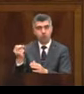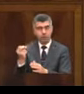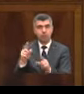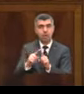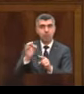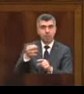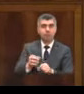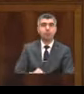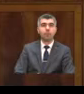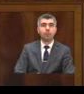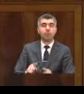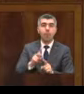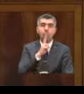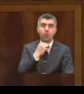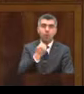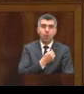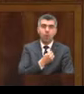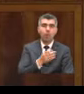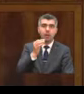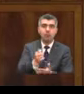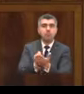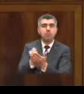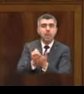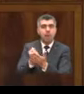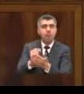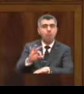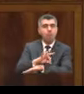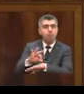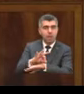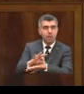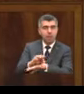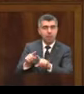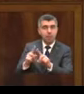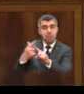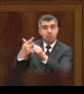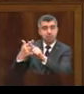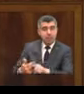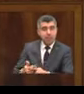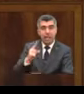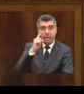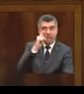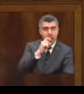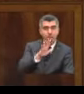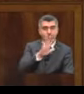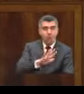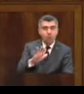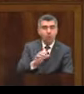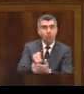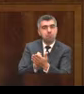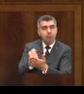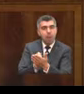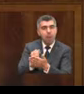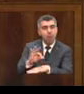بوعودها وفت الحكومة ونظمت المباراة رغم الظروف المالية الصعبة ورغم الإكراهات الصعبة، تم تنظيم